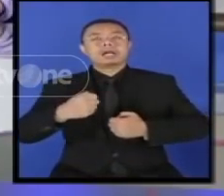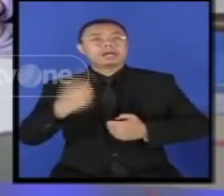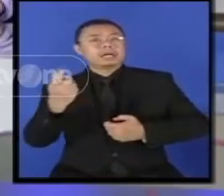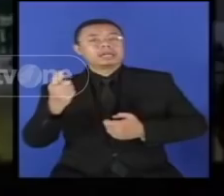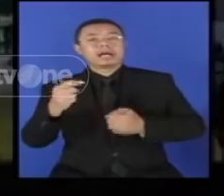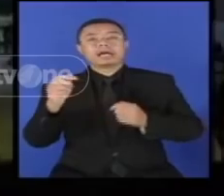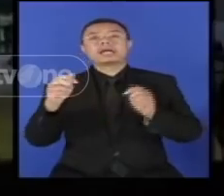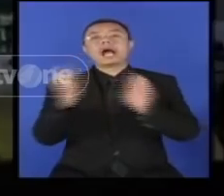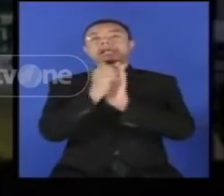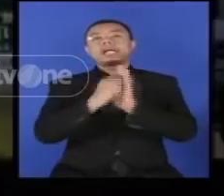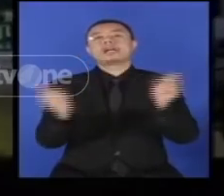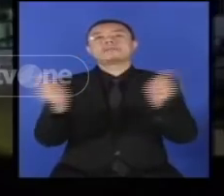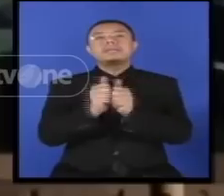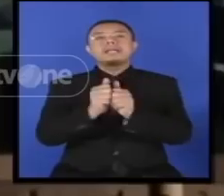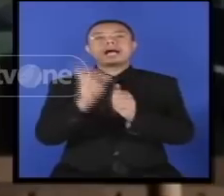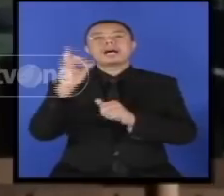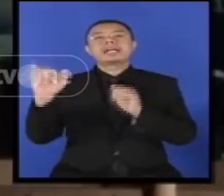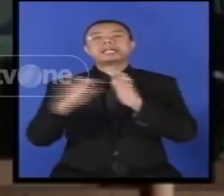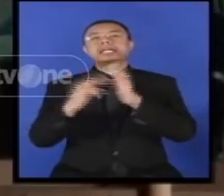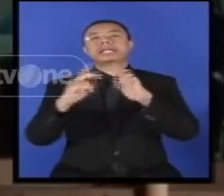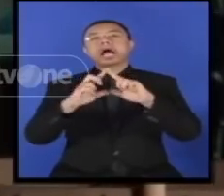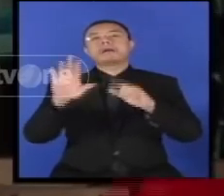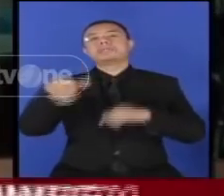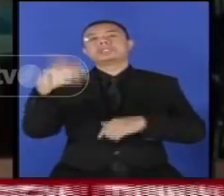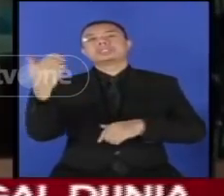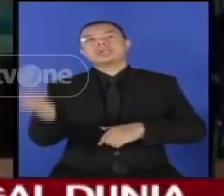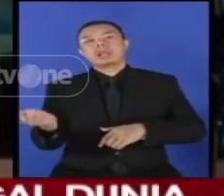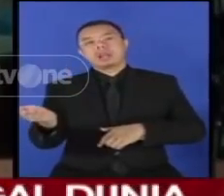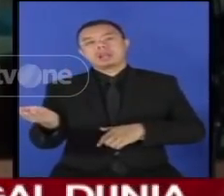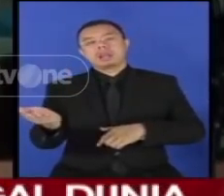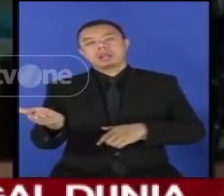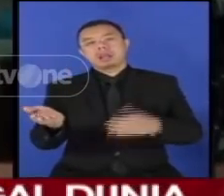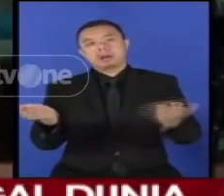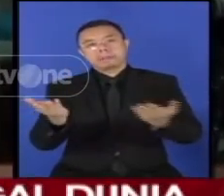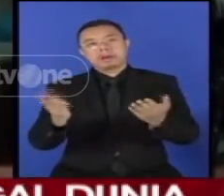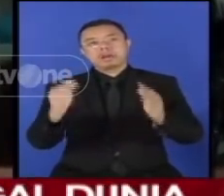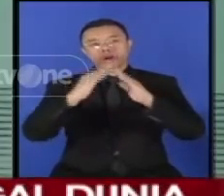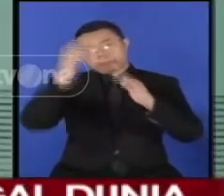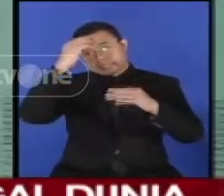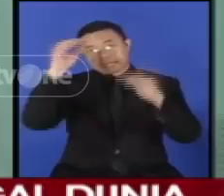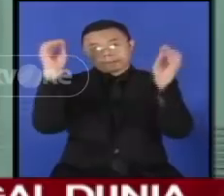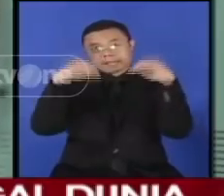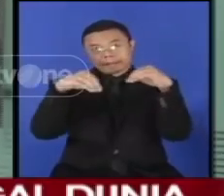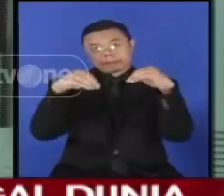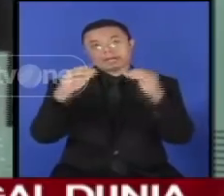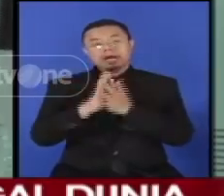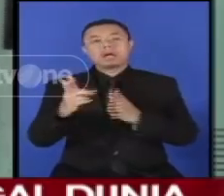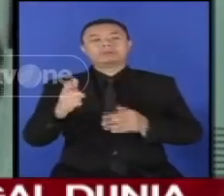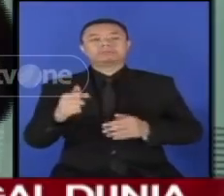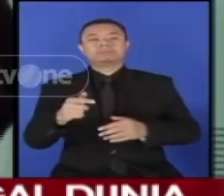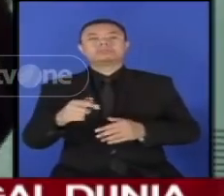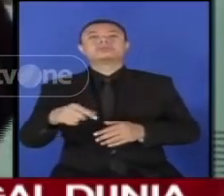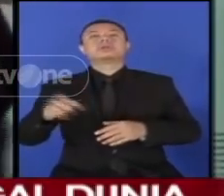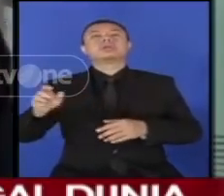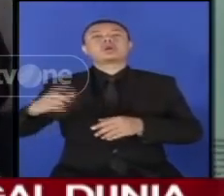organizer Rina Gunawan meninggal dunia di Rumah Sakit Pertamina Simprug Jakarta Selatan selasa malam menurut salah seorang